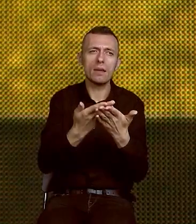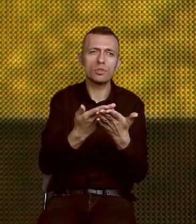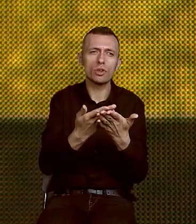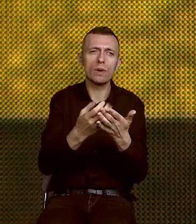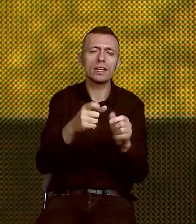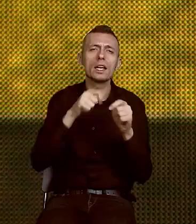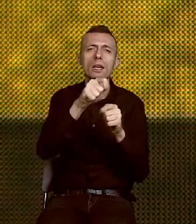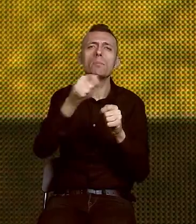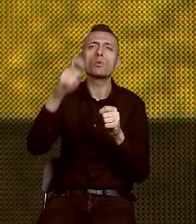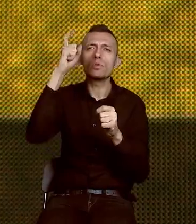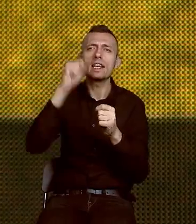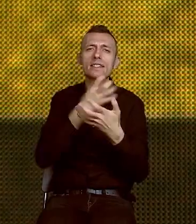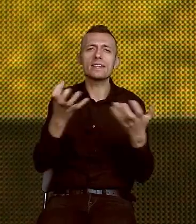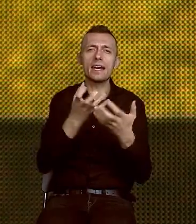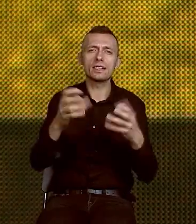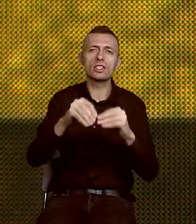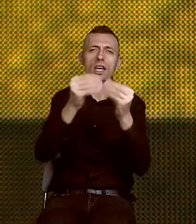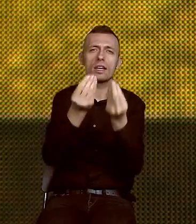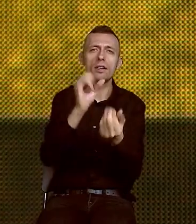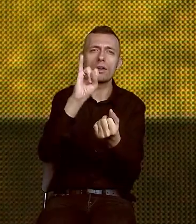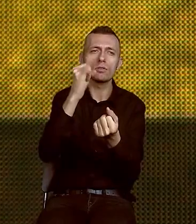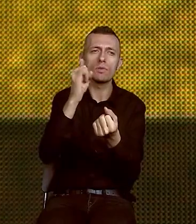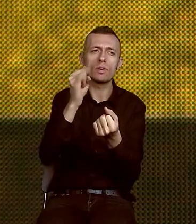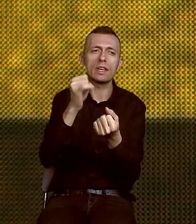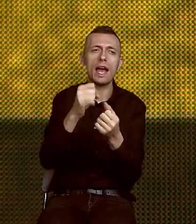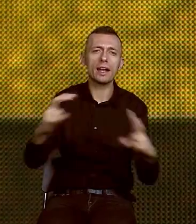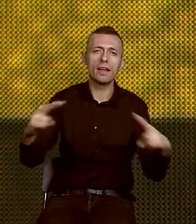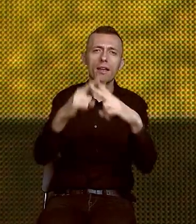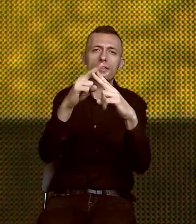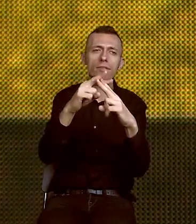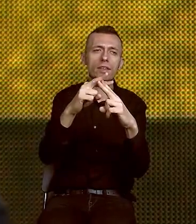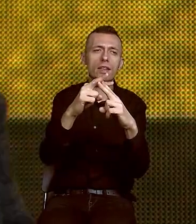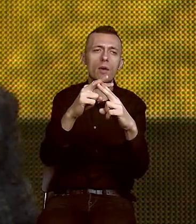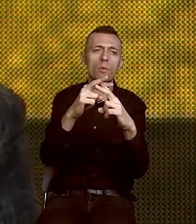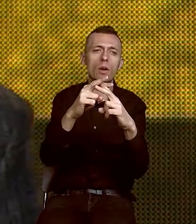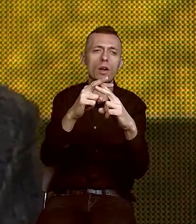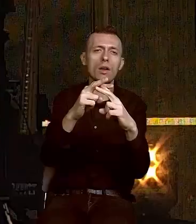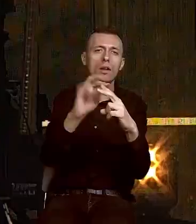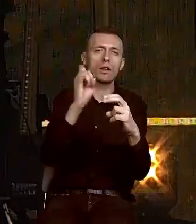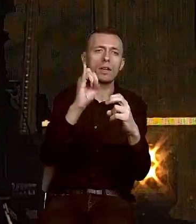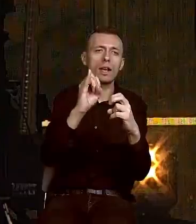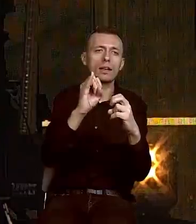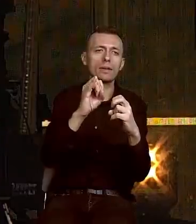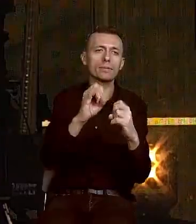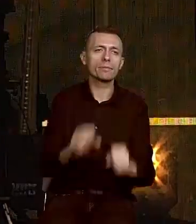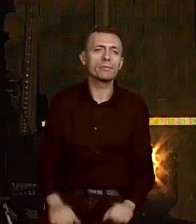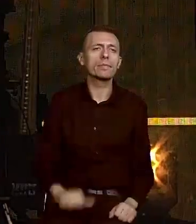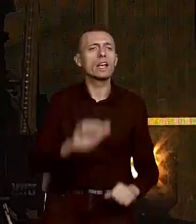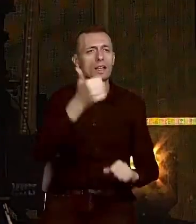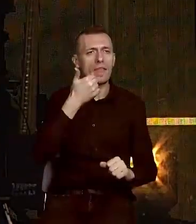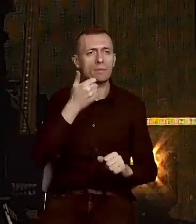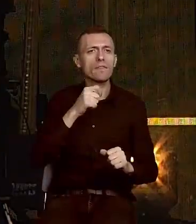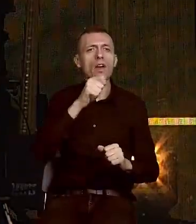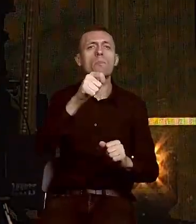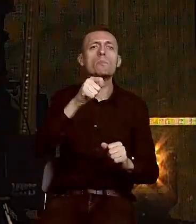się rozwija i gdzie jest jej finał. Zacznijmy więc od tego, gdzie pokusa bierze swój